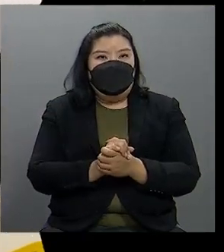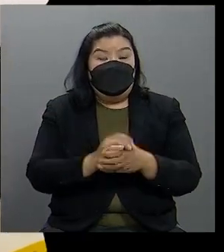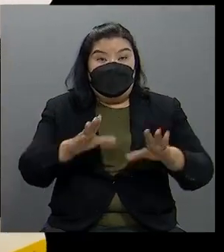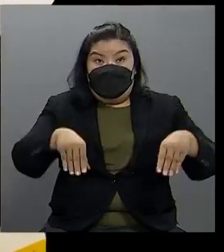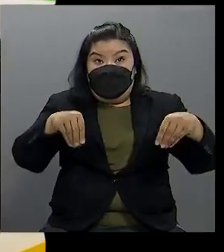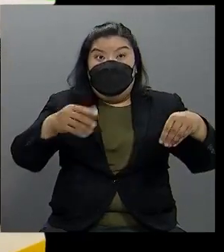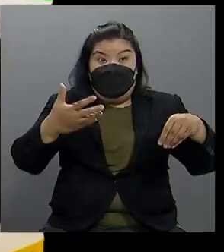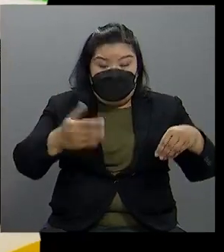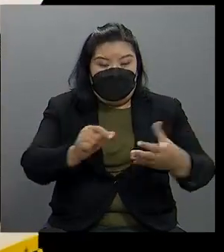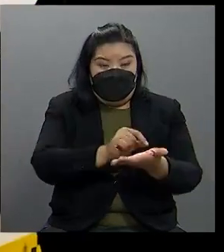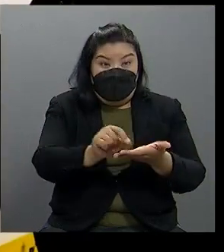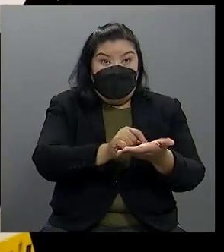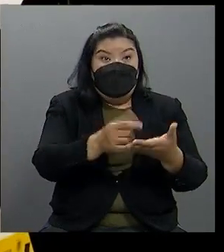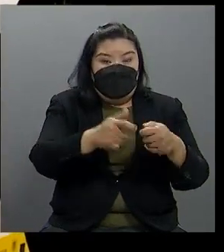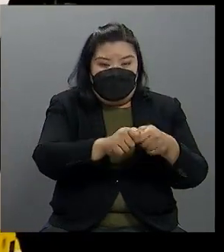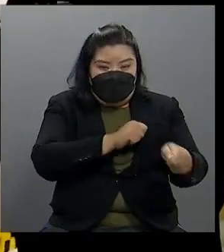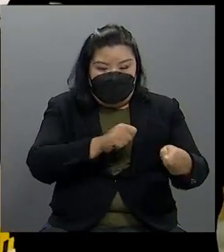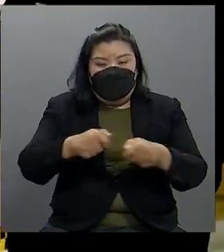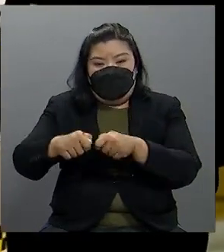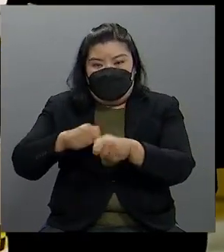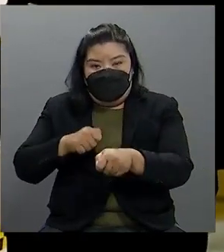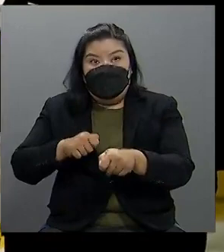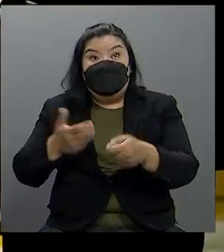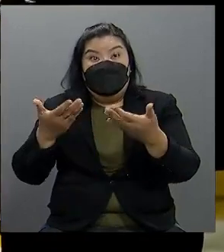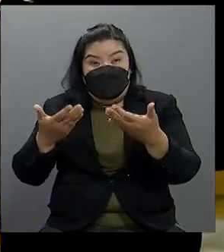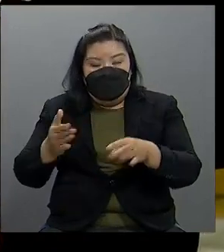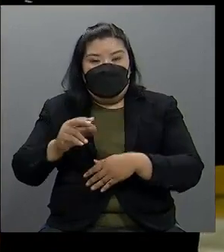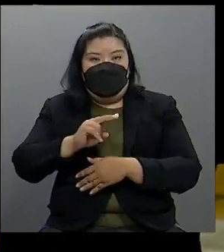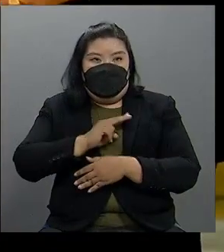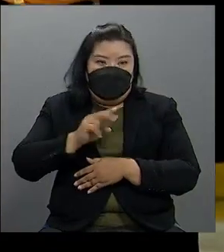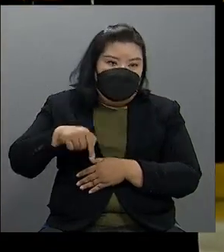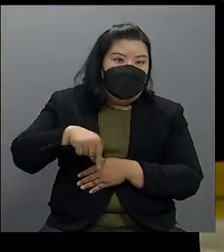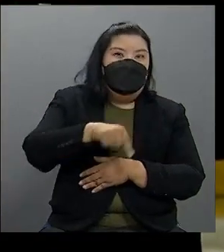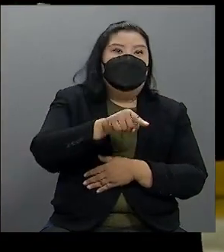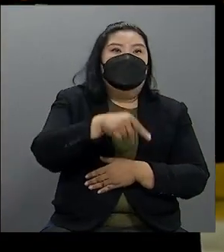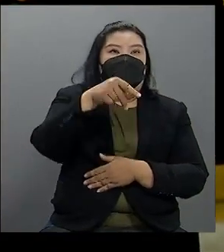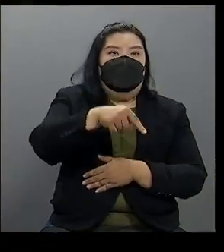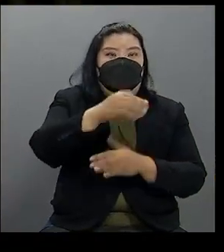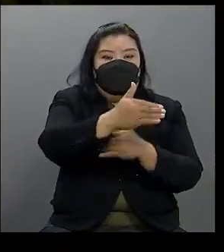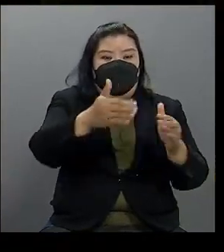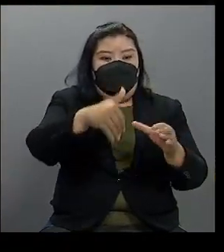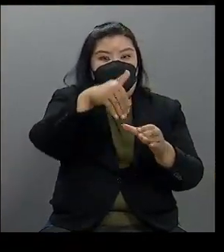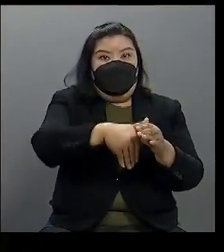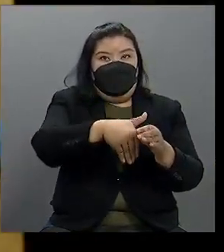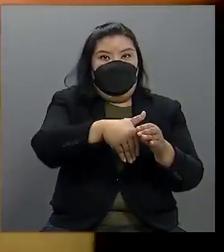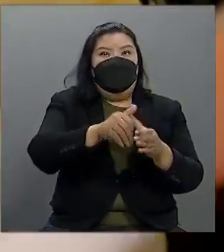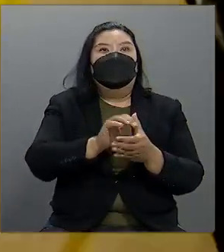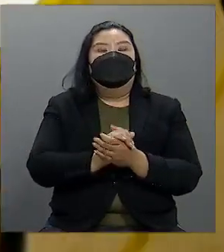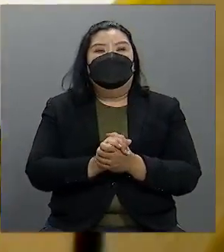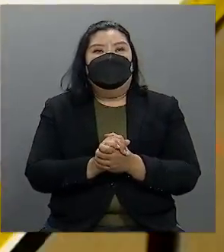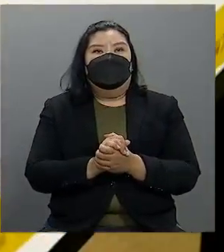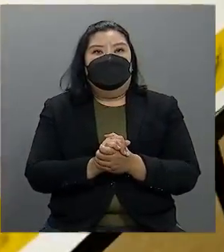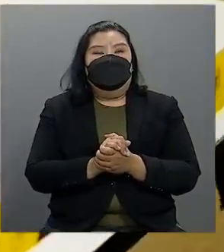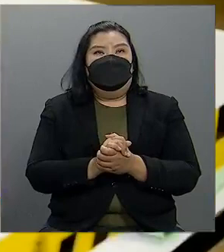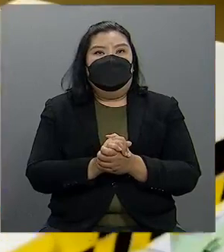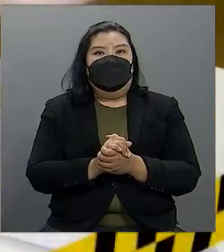2เล่มเพื่อที่จะมอบให้ผู้มีสิทธิ์เลือกตั้งไปลงคะแนนในคูหาลงคะแนนพิเศษครับครับรับบัตรเลือกตั้ง2ใบนะครับไป